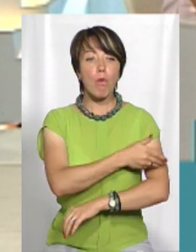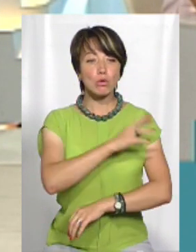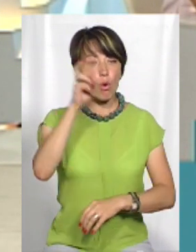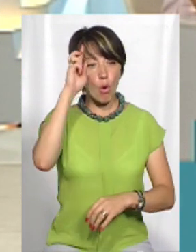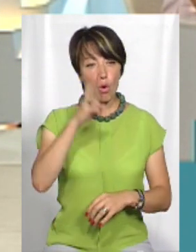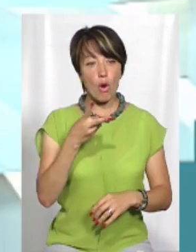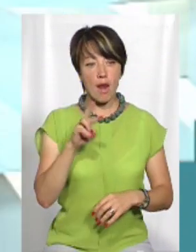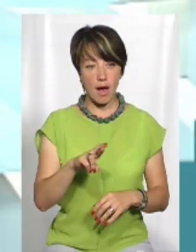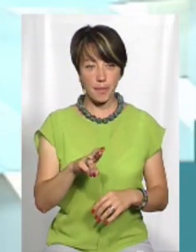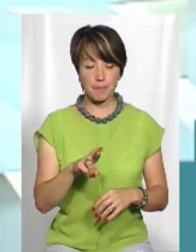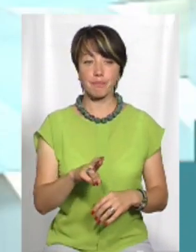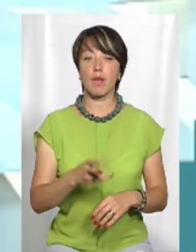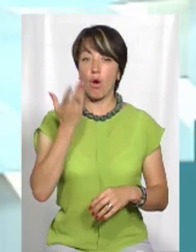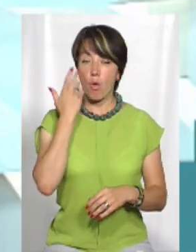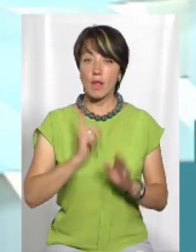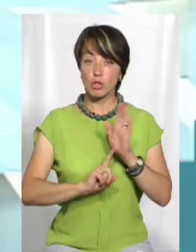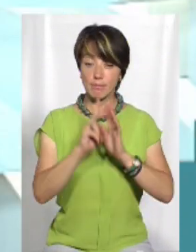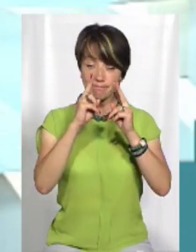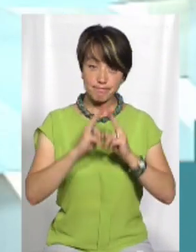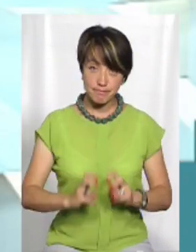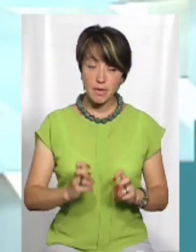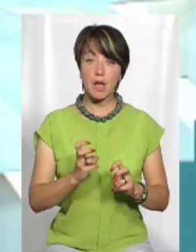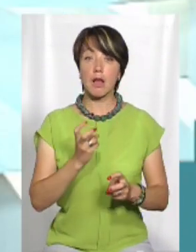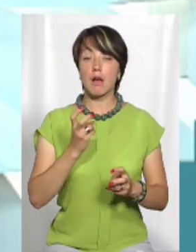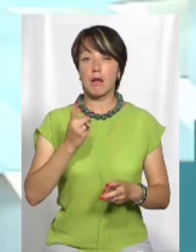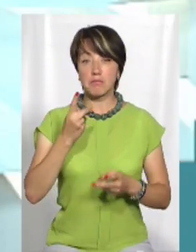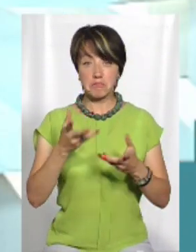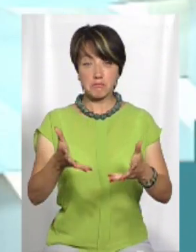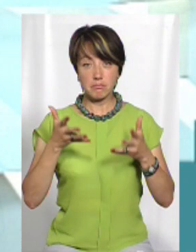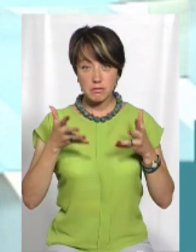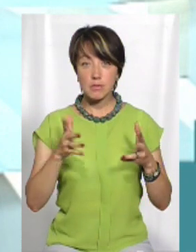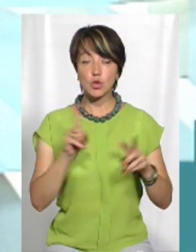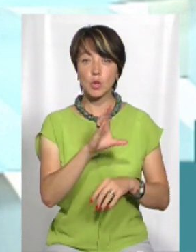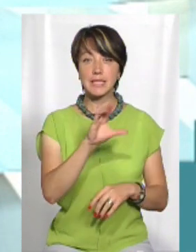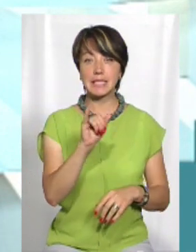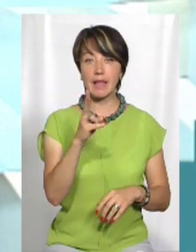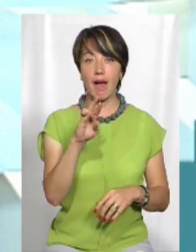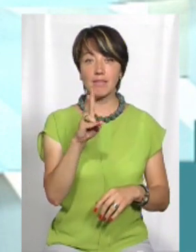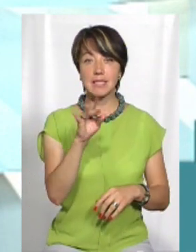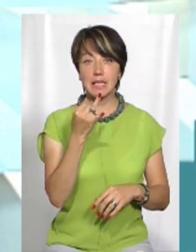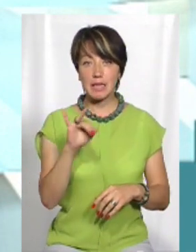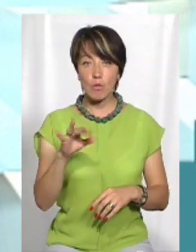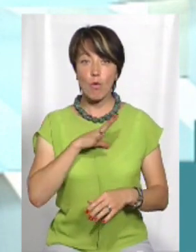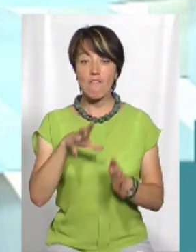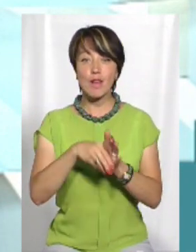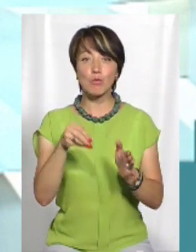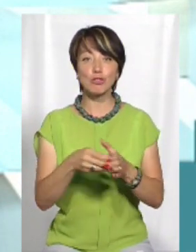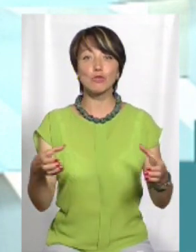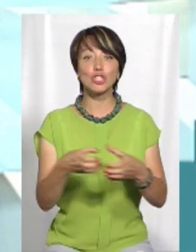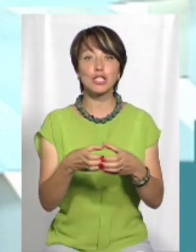Стефана Баторія. Потім, коли ми почали досліджувати, виявляється, що Микола Синявський, власник Меджибіжської фортеці, був у виборчому